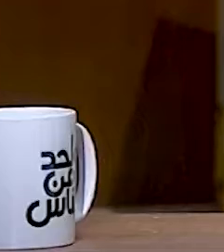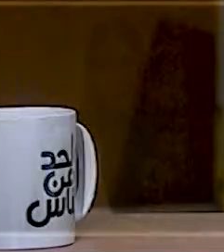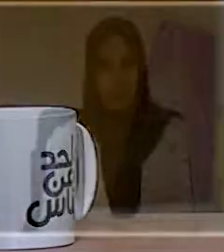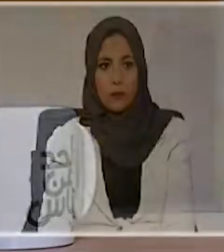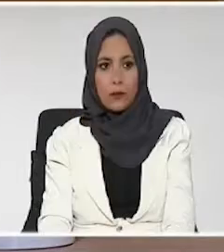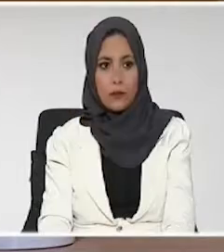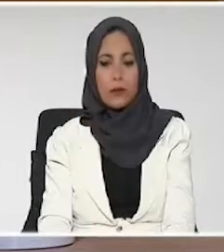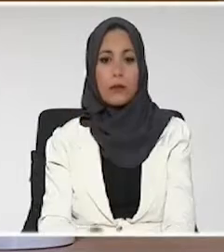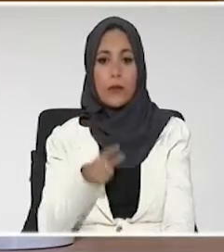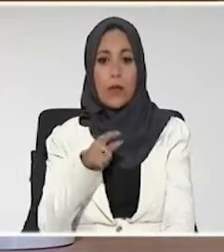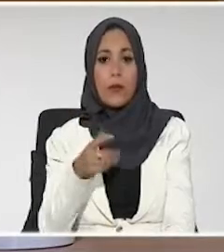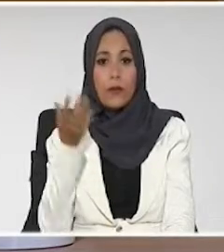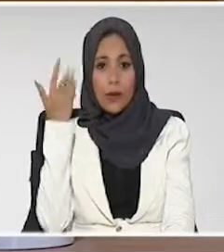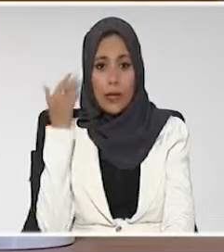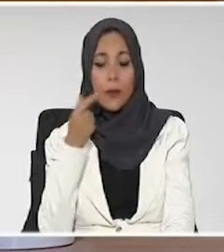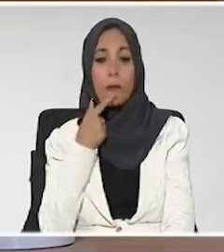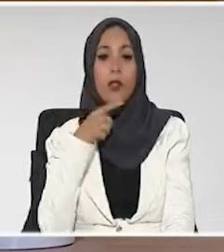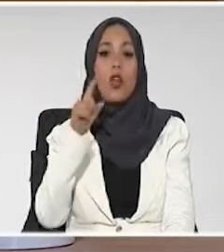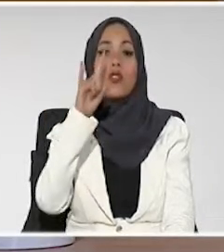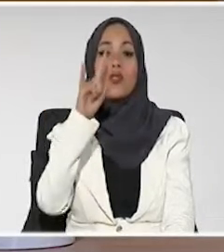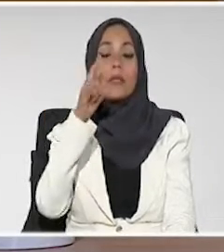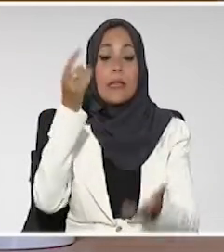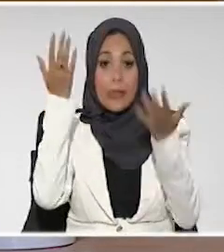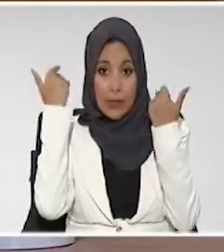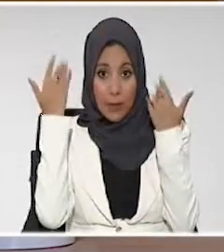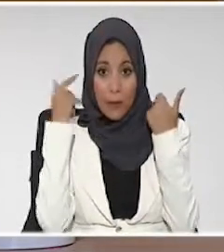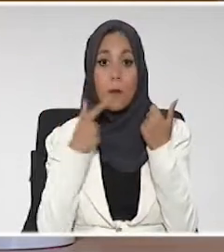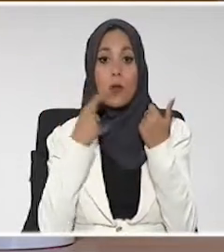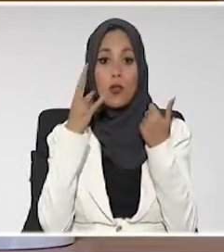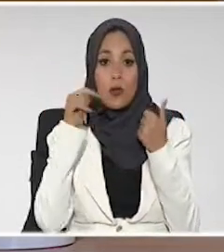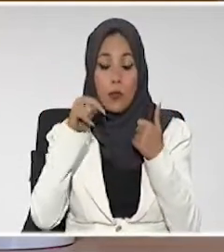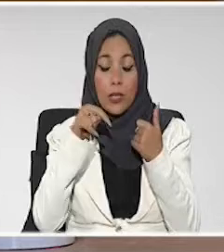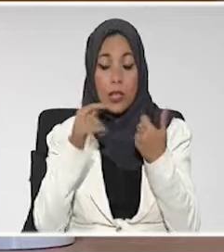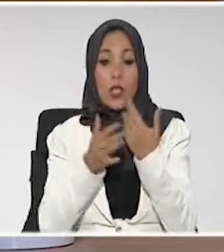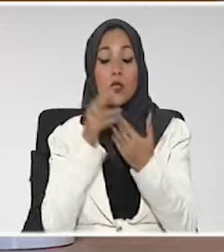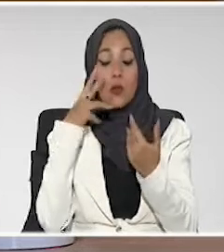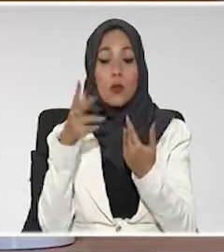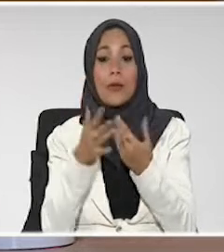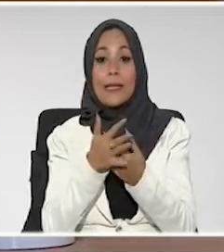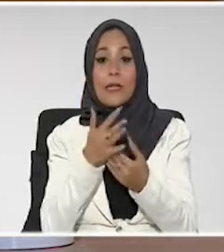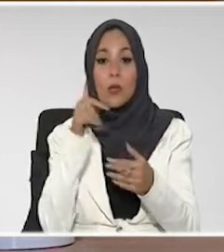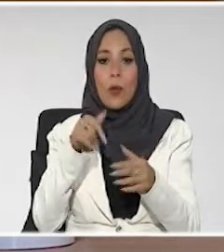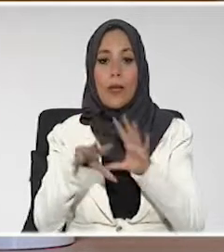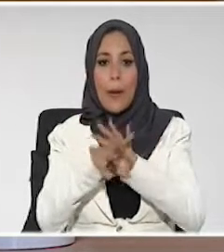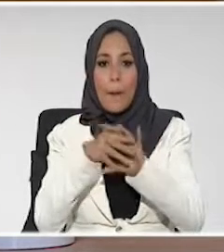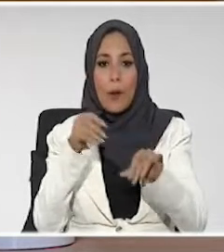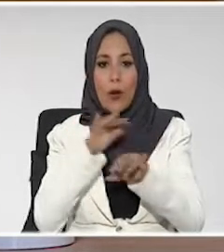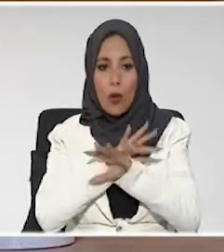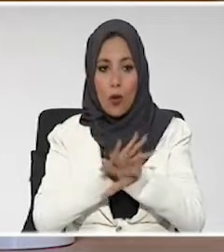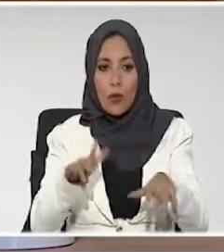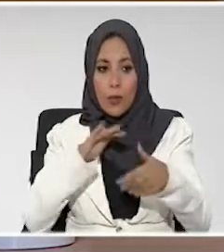ده كان الوضع من أكثر من 10 سنوات. تعالوا بقى نشوف النهاردة بعد ما مشروع حياة